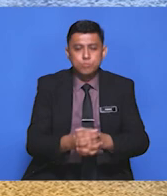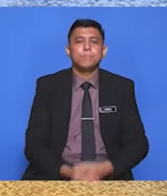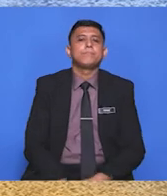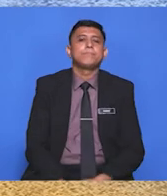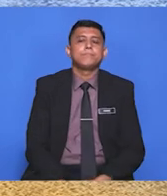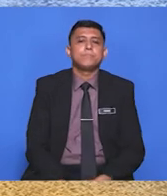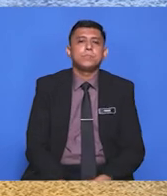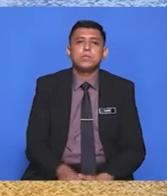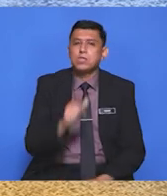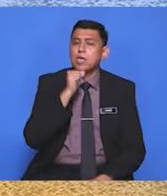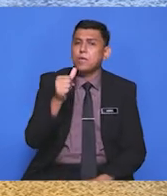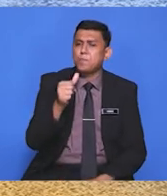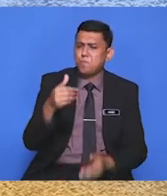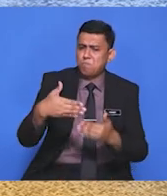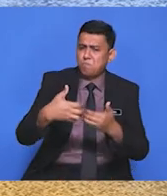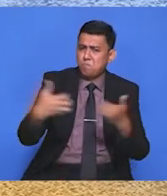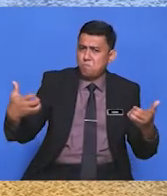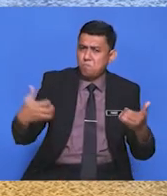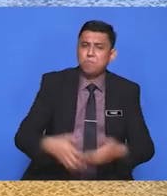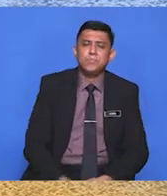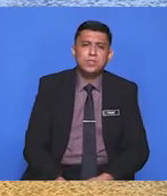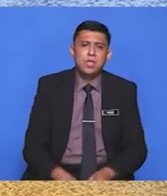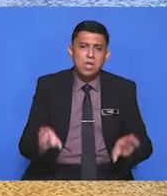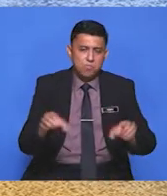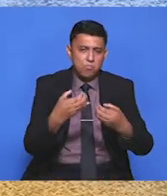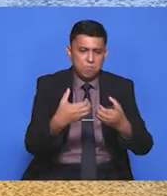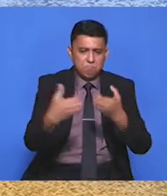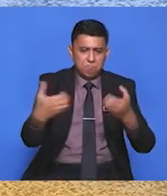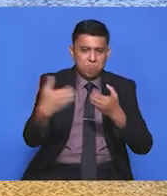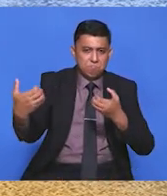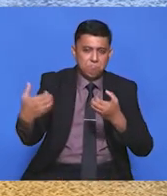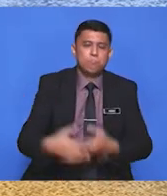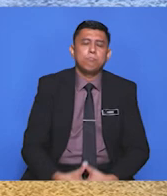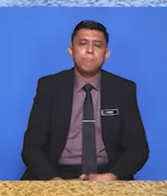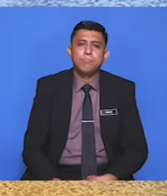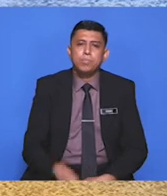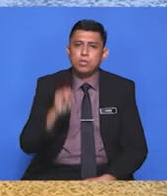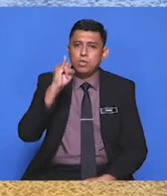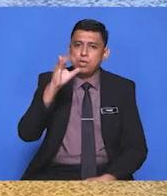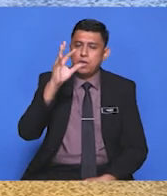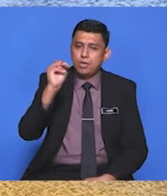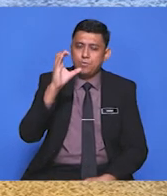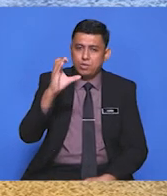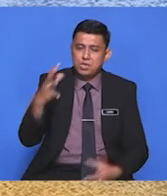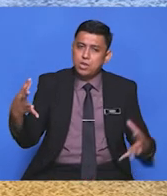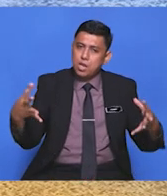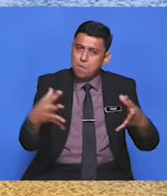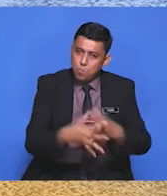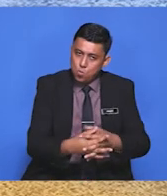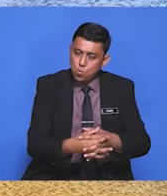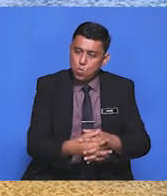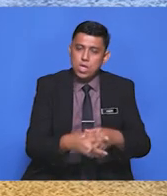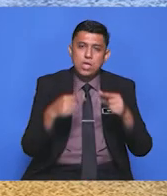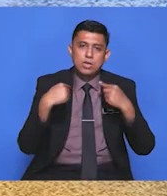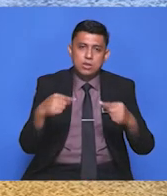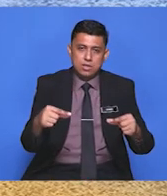bersepadu, bukan berasingan ataupun dibuat secara terasing. Jadi IMC ini menggabungkan kesemuanya sekali untuk